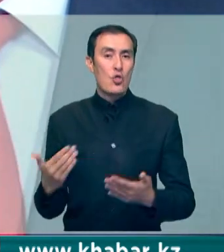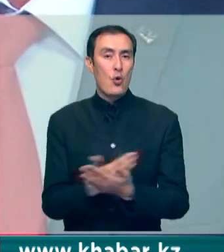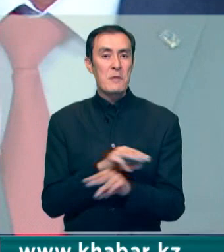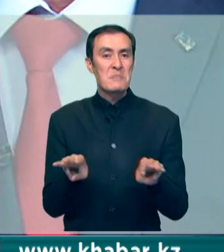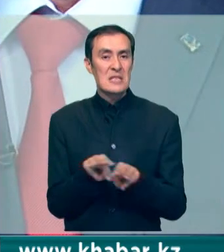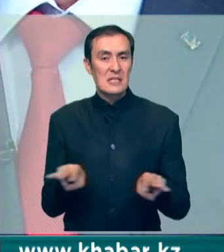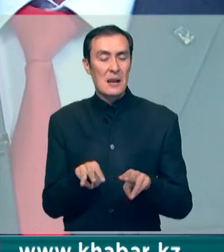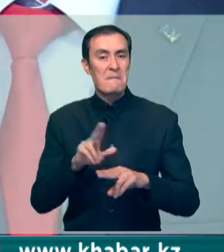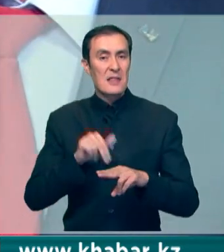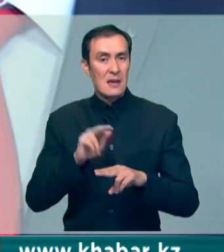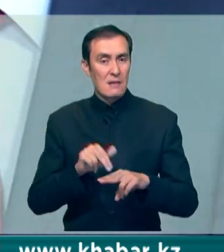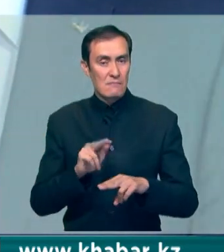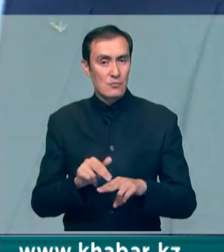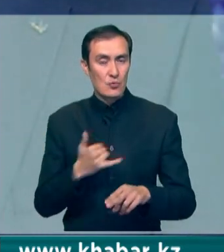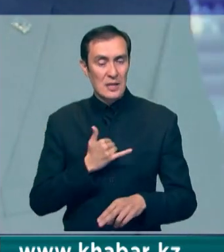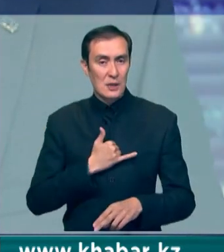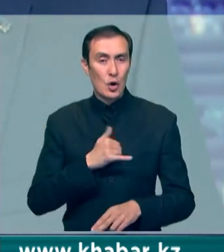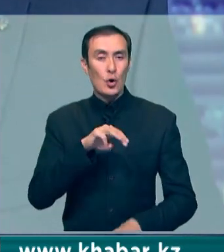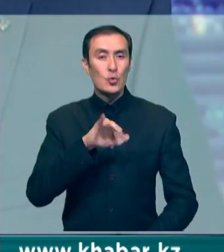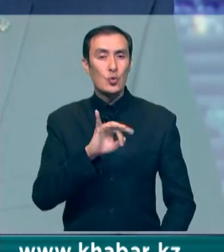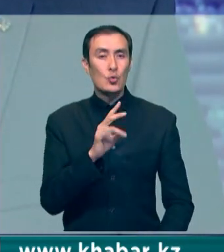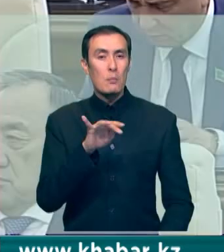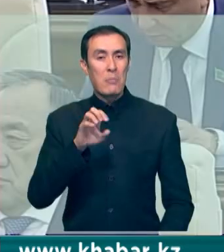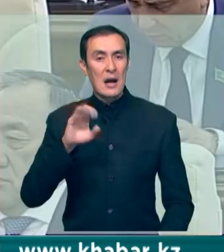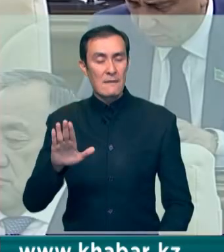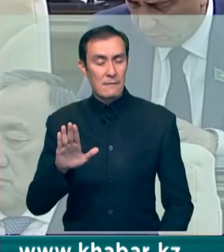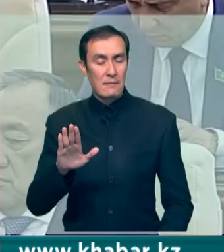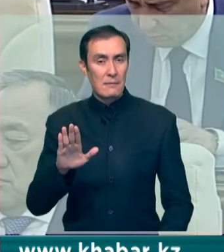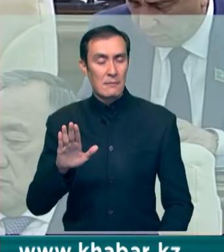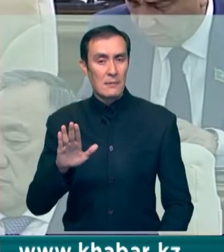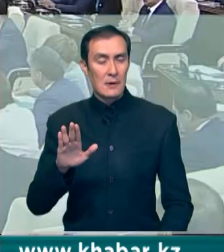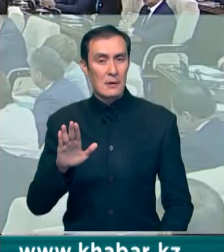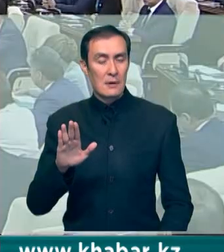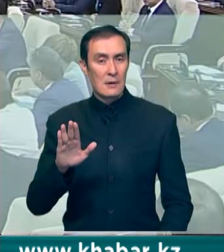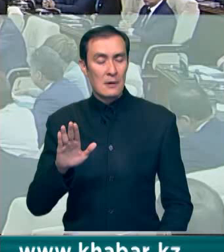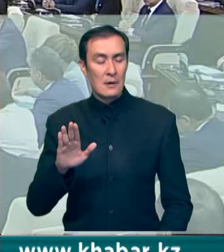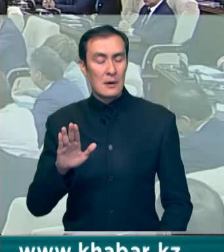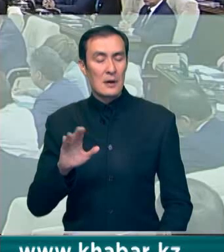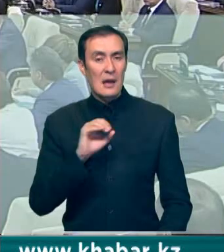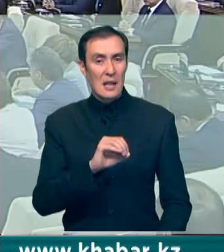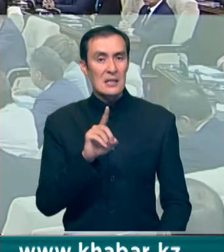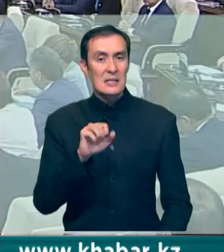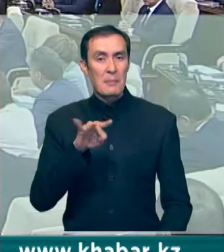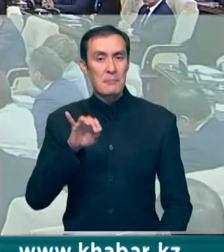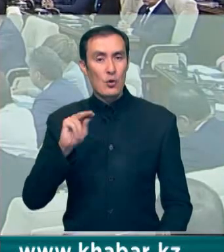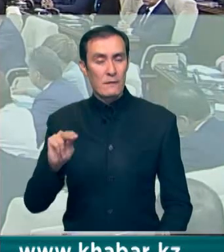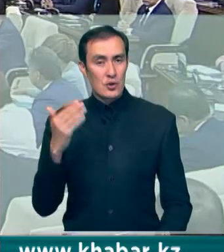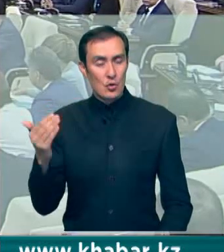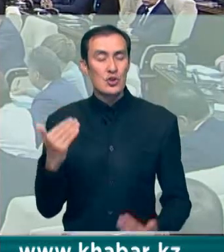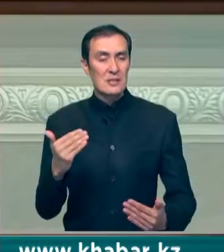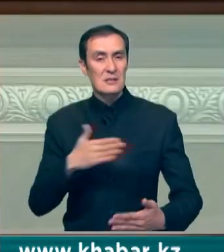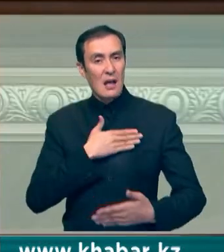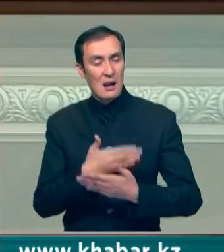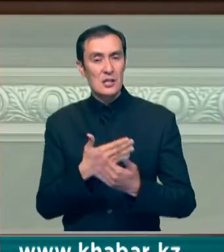внутренних дел турганбаев ерлан заман бека вич делает